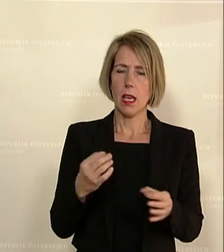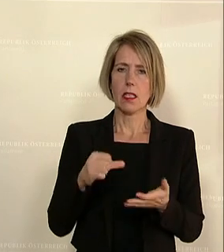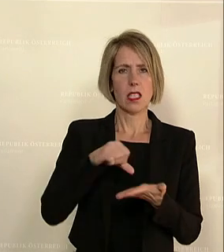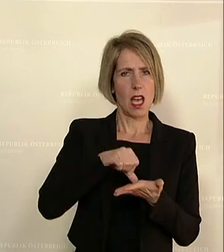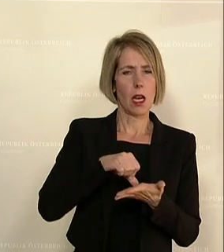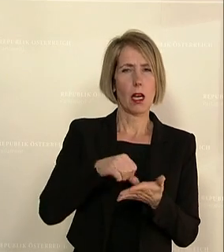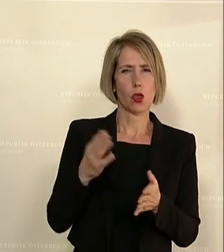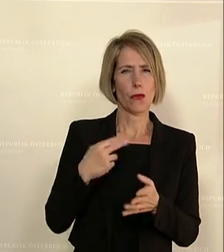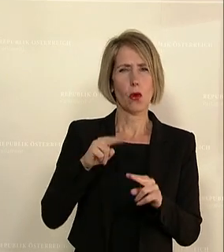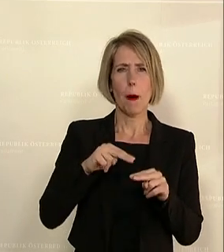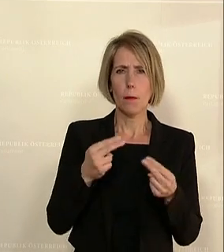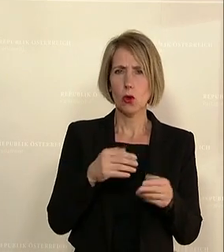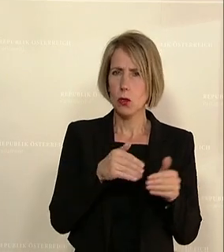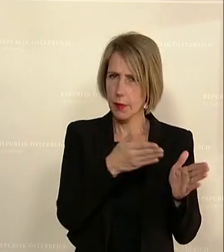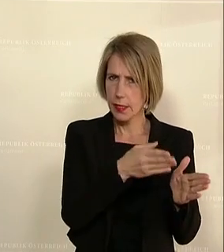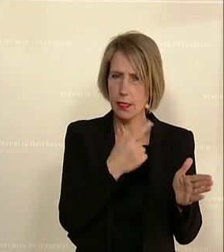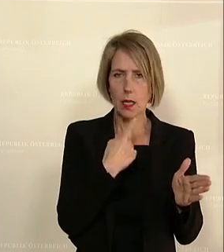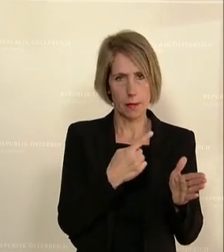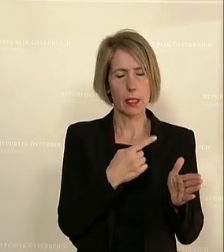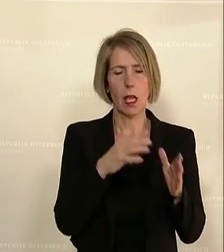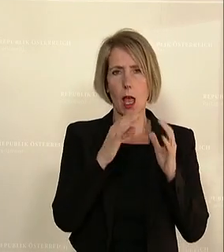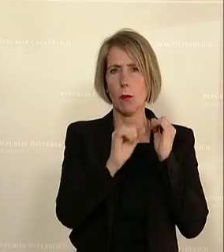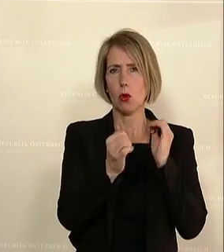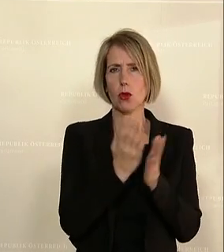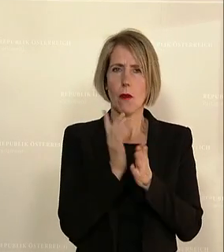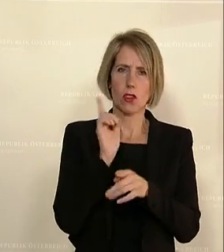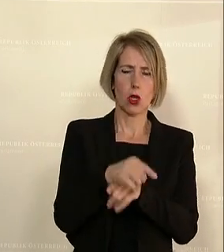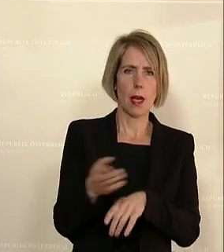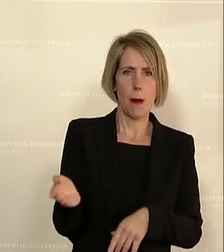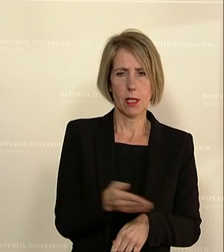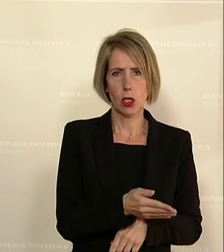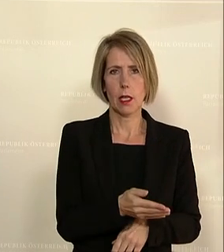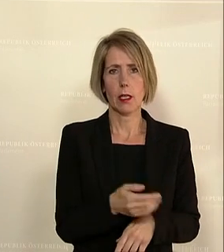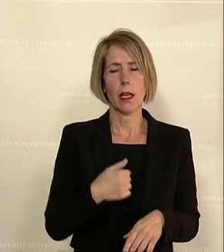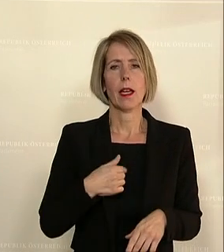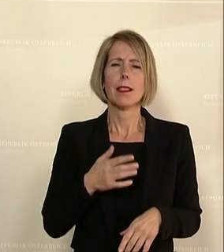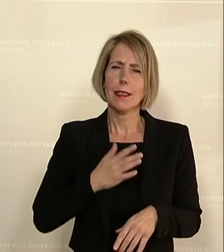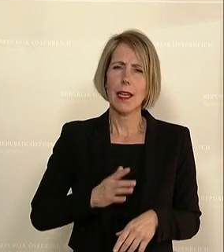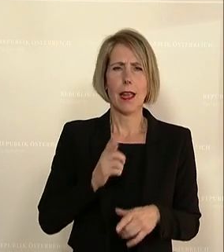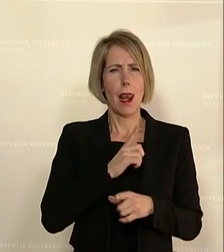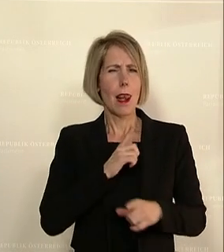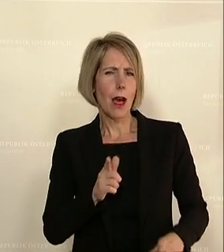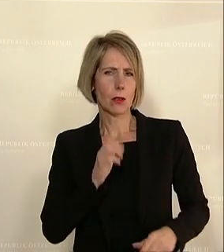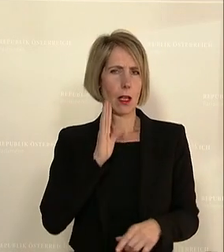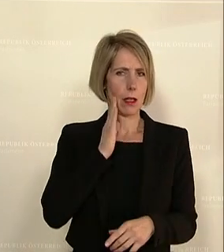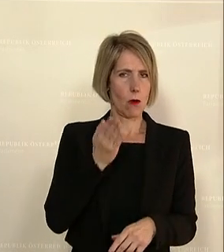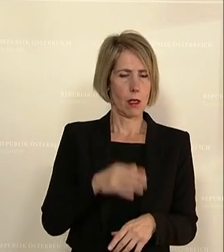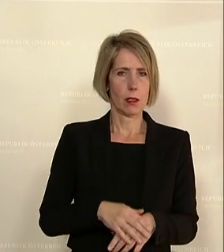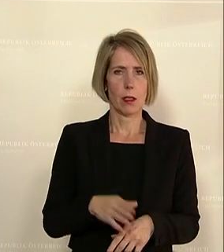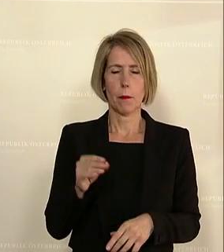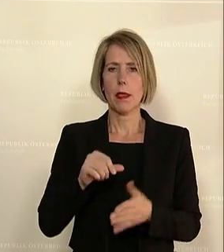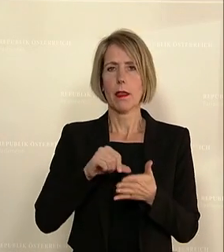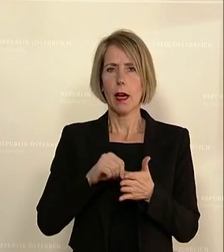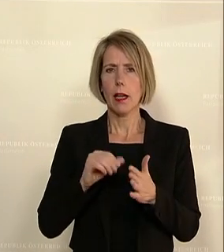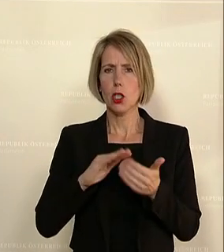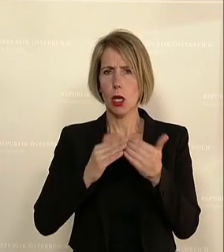haben es gesagt, Herr Bundesminister, Sie haben den Botschafter einbestellt. Ich hätte es gern lauter gehört. Wir haben ja heute mit der iranischen Community